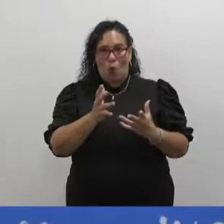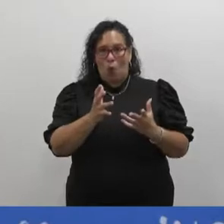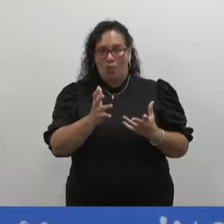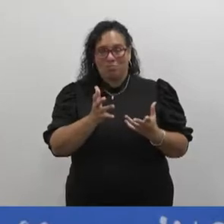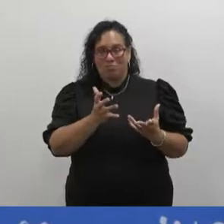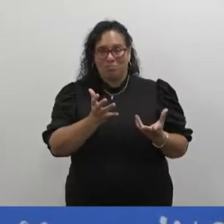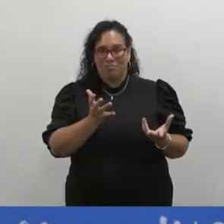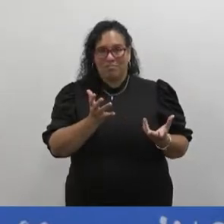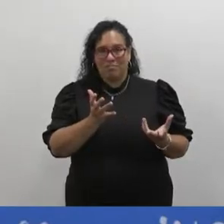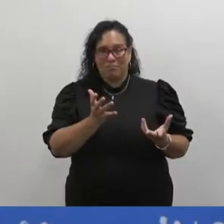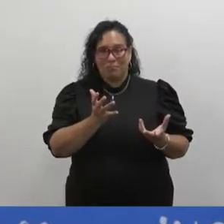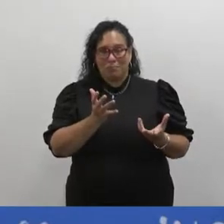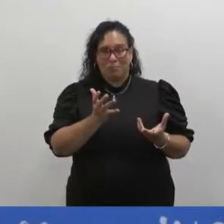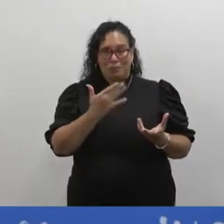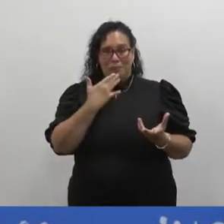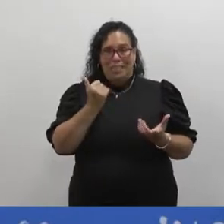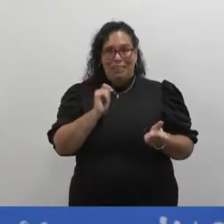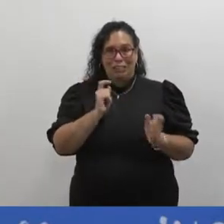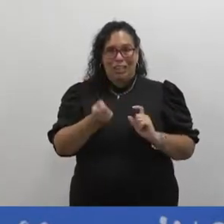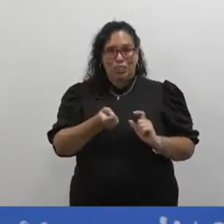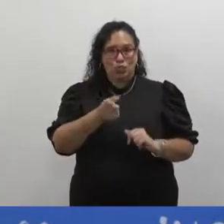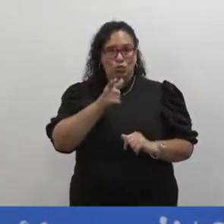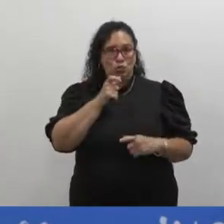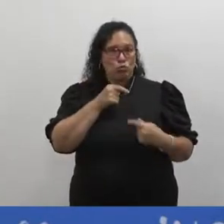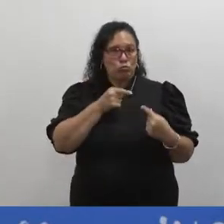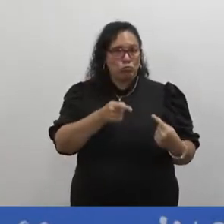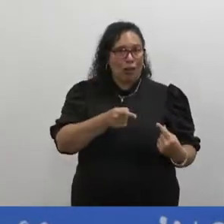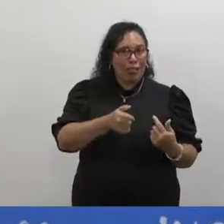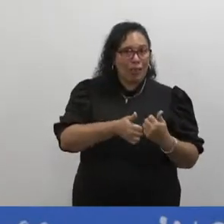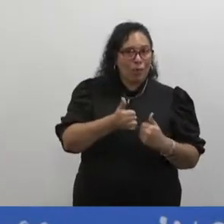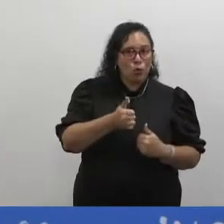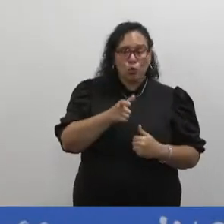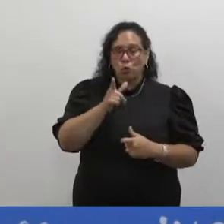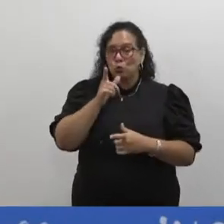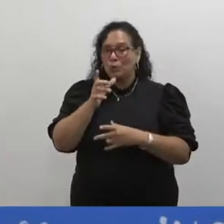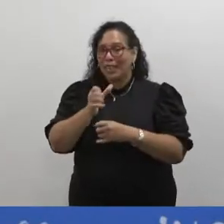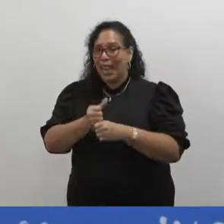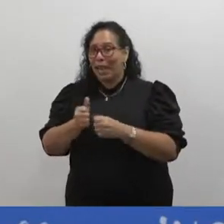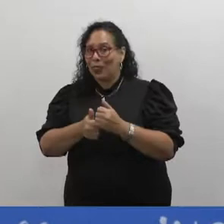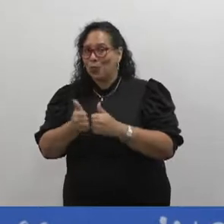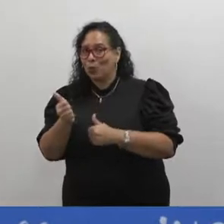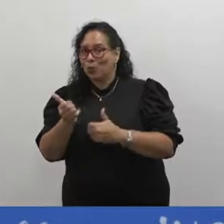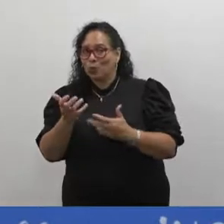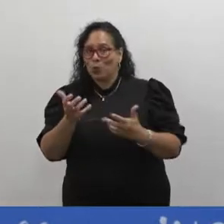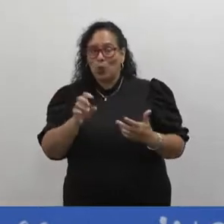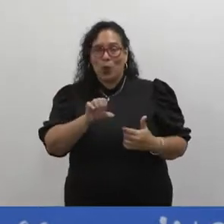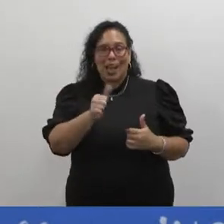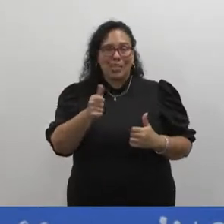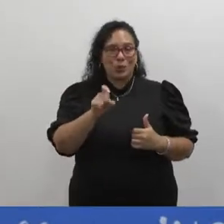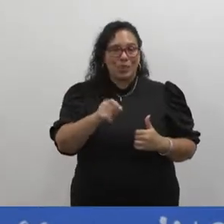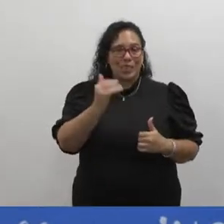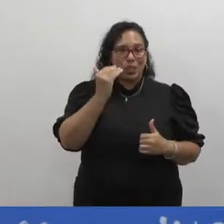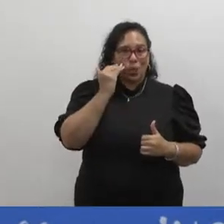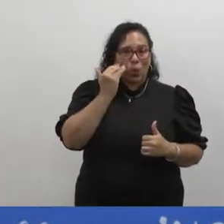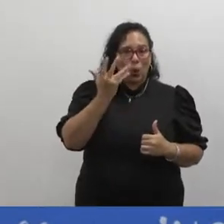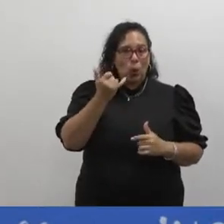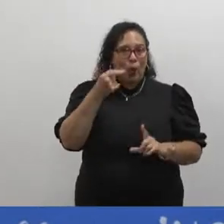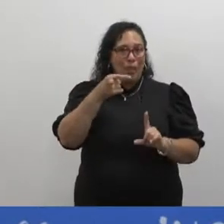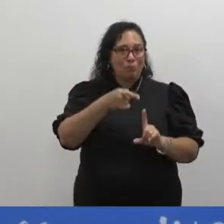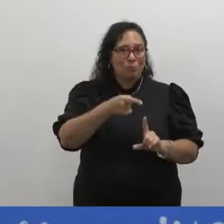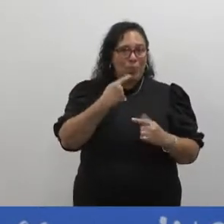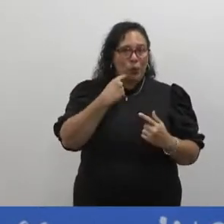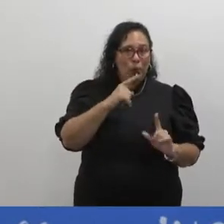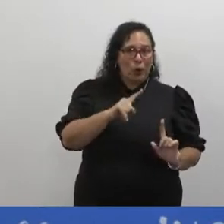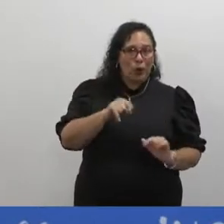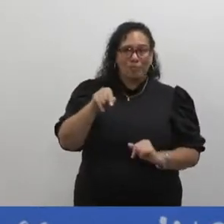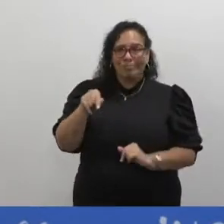nà à vầy khla thua ai mang ca pháp đô đó là ồ nạ kê mên phép lùm bạ khăn dân kê vậy thời tiết ở dương trần cát đằng